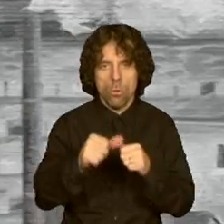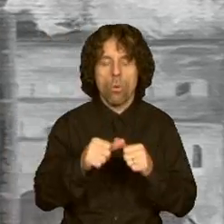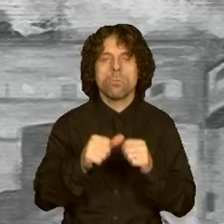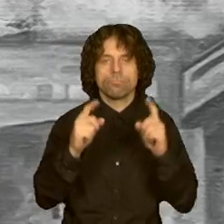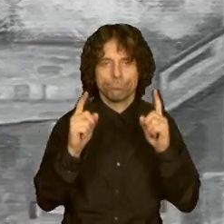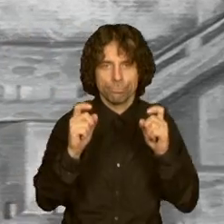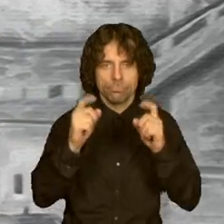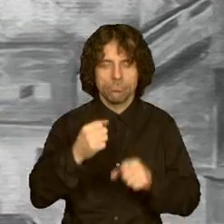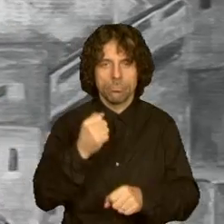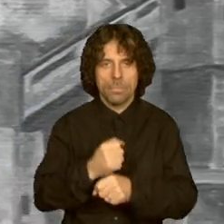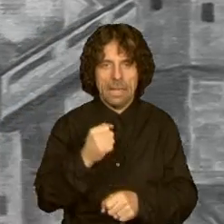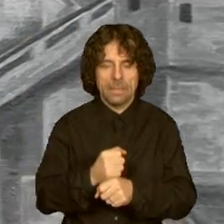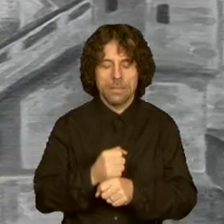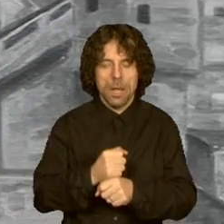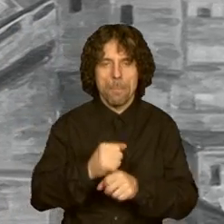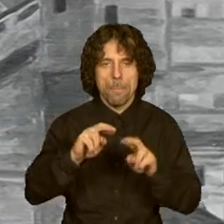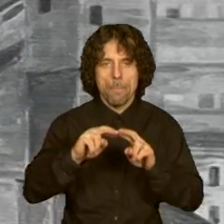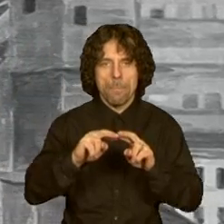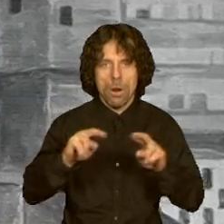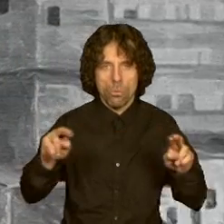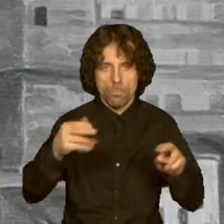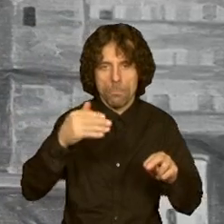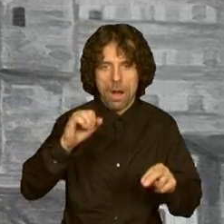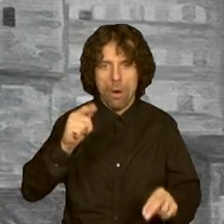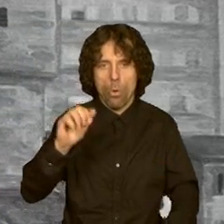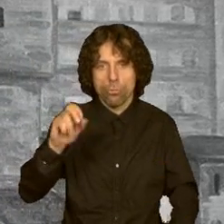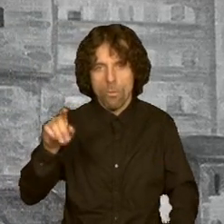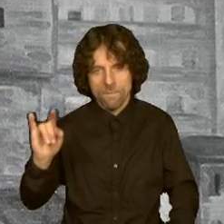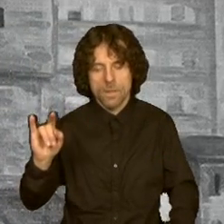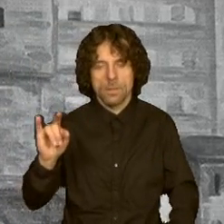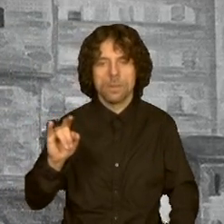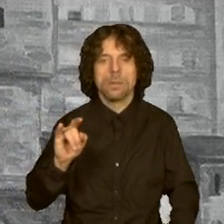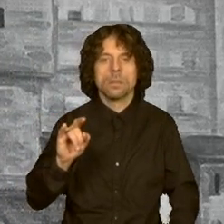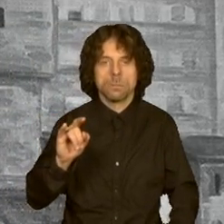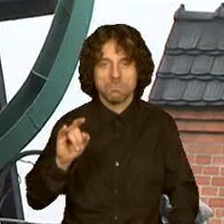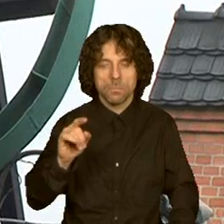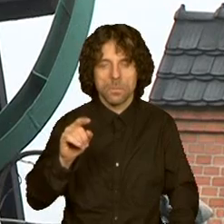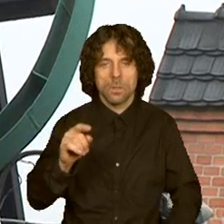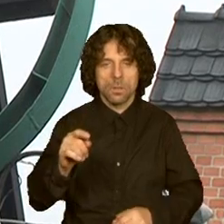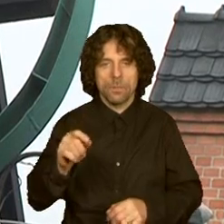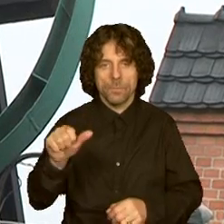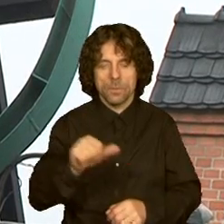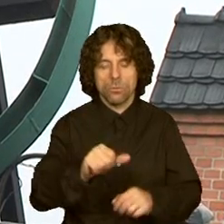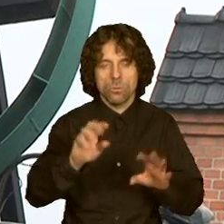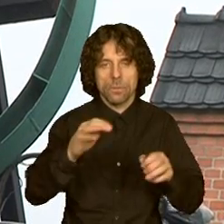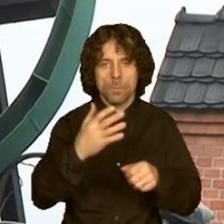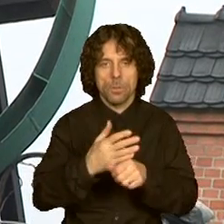1958 roku rozpoczął pracę na kopalni Makoszów. 3 miesiące później, w sierpniu